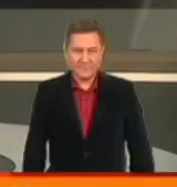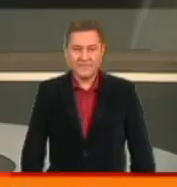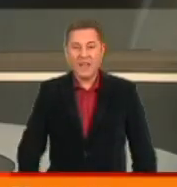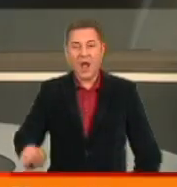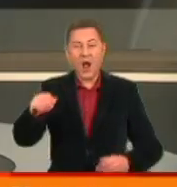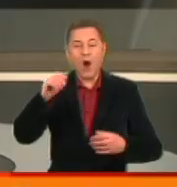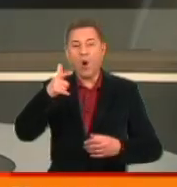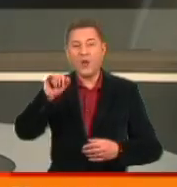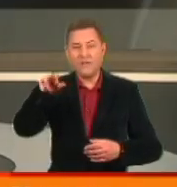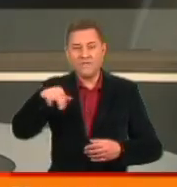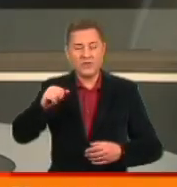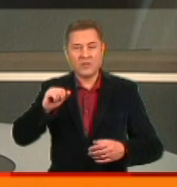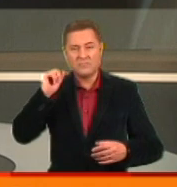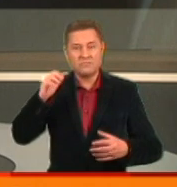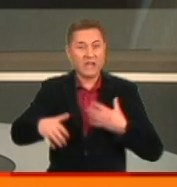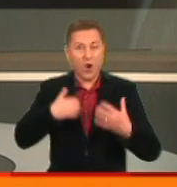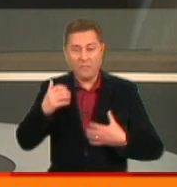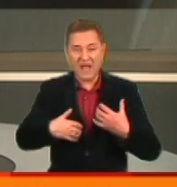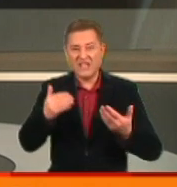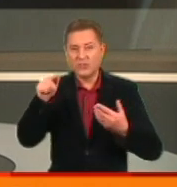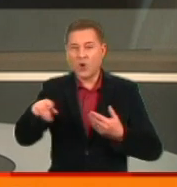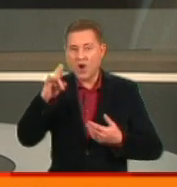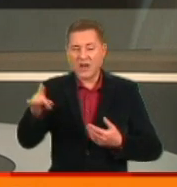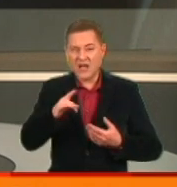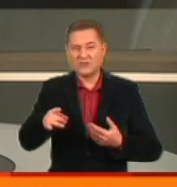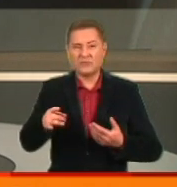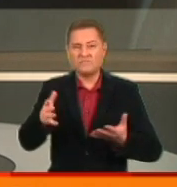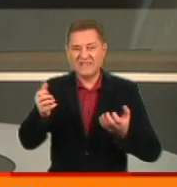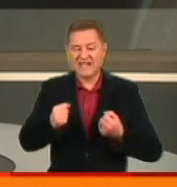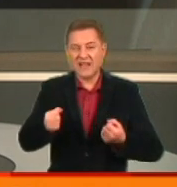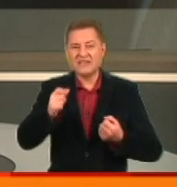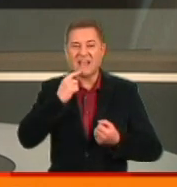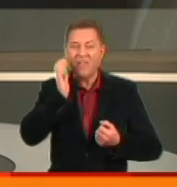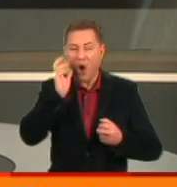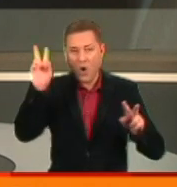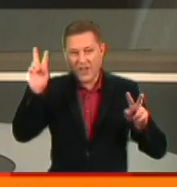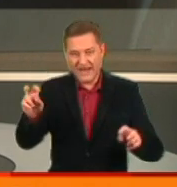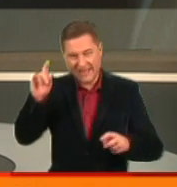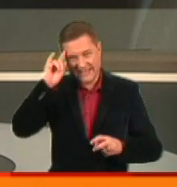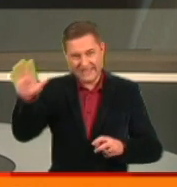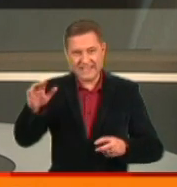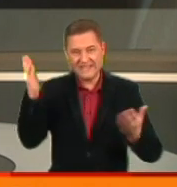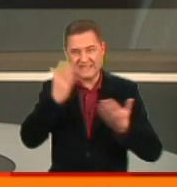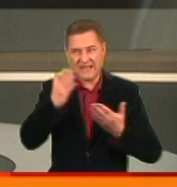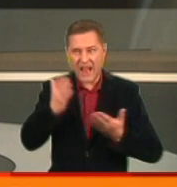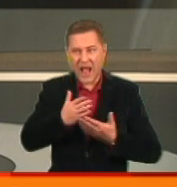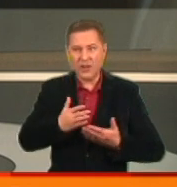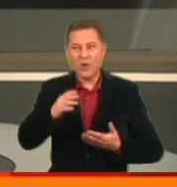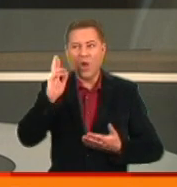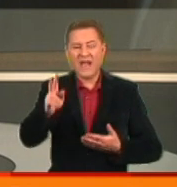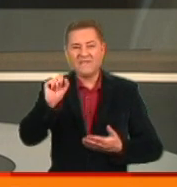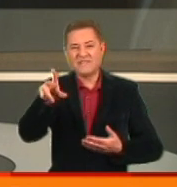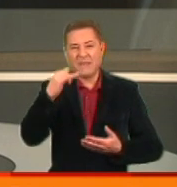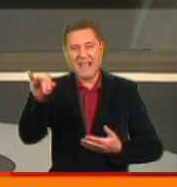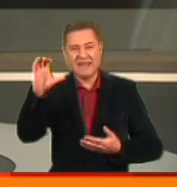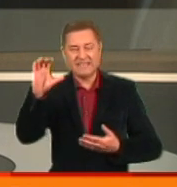Голлівуд лихоманить від зізнань. Цього разу дісталося на горіхи дворазовому володареві Оскара, зірці серіалу «Картковий будинок» Кевіну